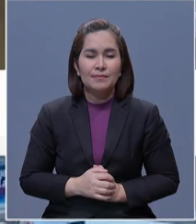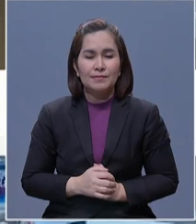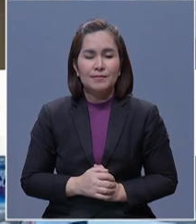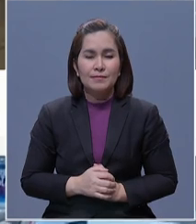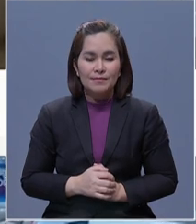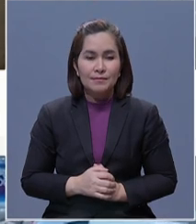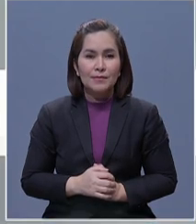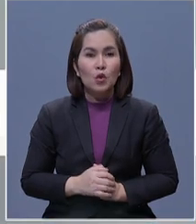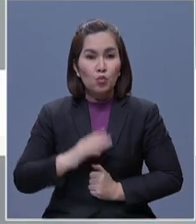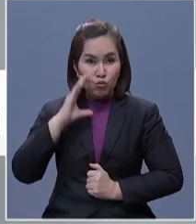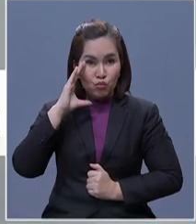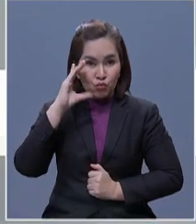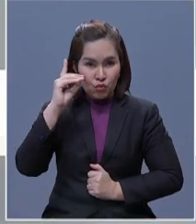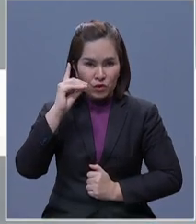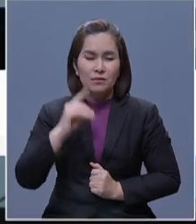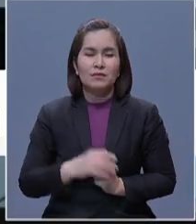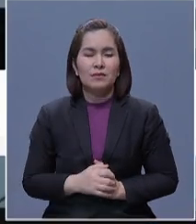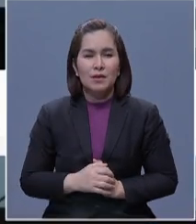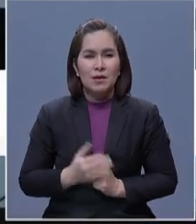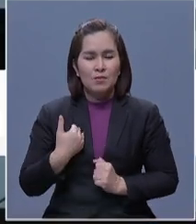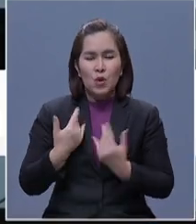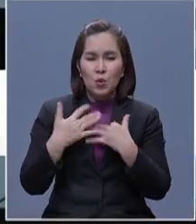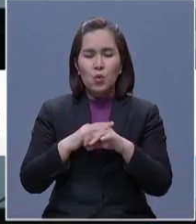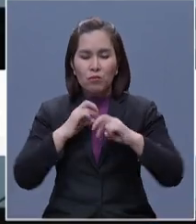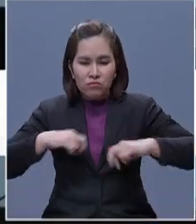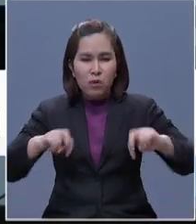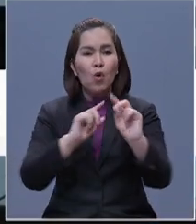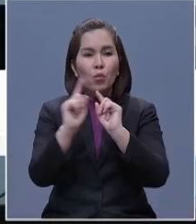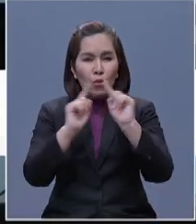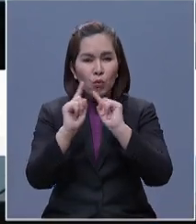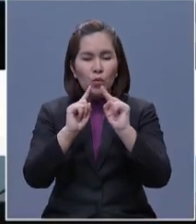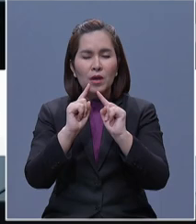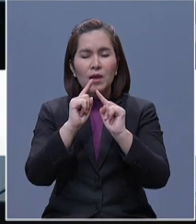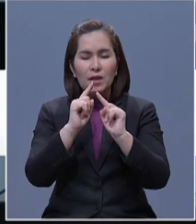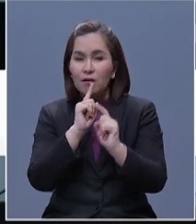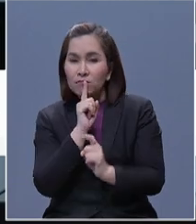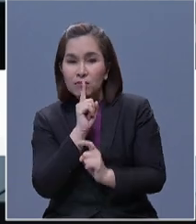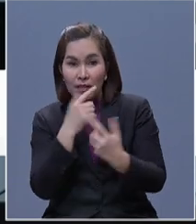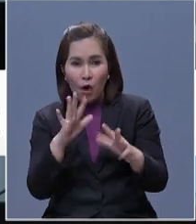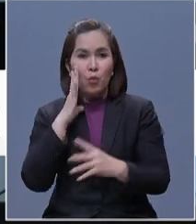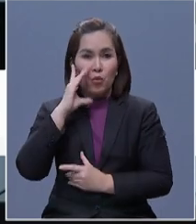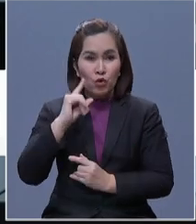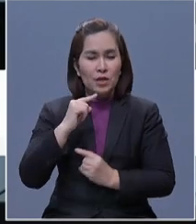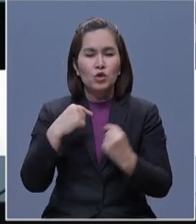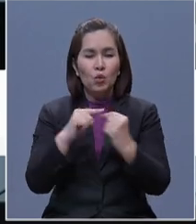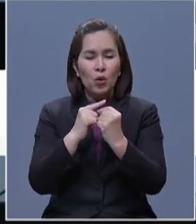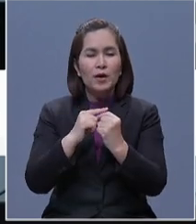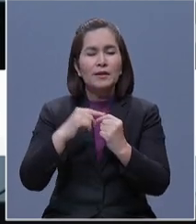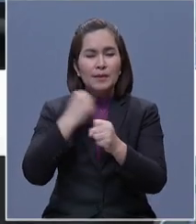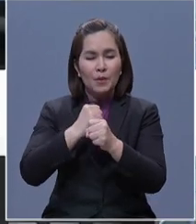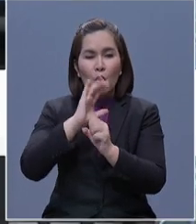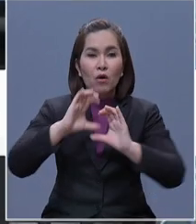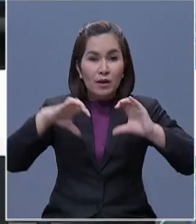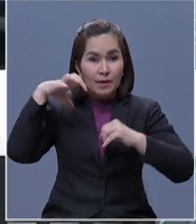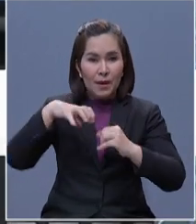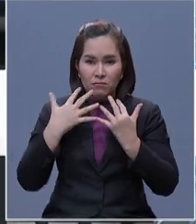อกว่า พรุ่งนี้ค่ะจะมีเวทีใหญ่เลยนะคะเพื่อรับฟังความเห็นจากประชาชนที่ทำเนียบรัฐบาลแล้วก็หลังเสร็จ